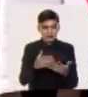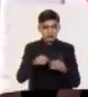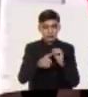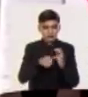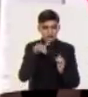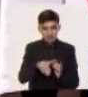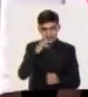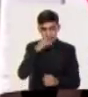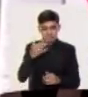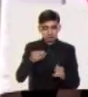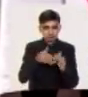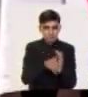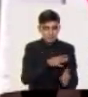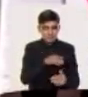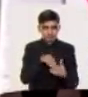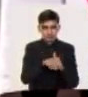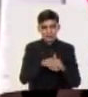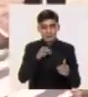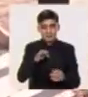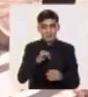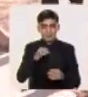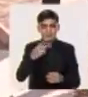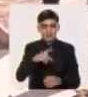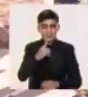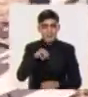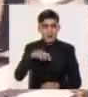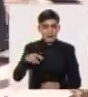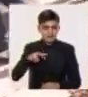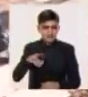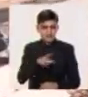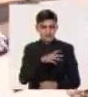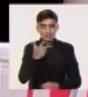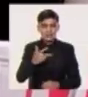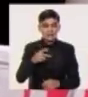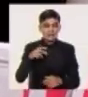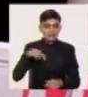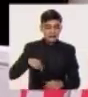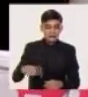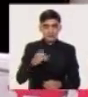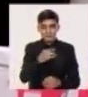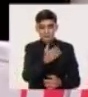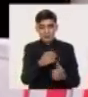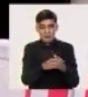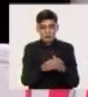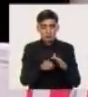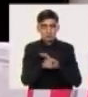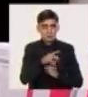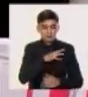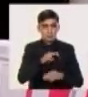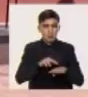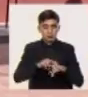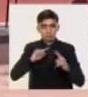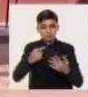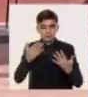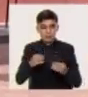казахстанцев. Они заявили об ущербе на сумму, превышающую 21 миллиард тенге. Трое директоров и учредителей этих компаний в бегах. Полицейские